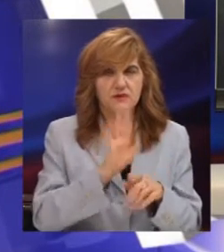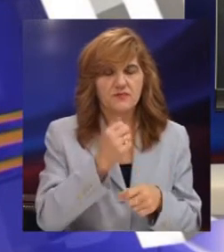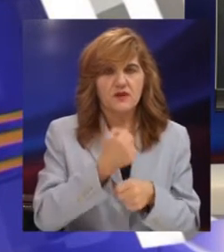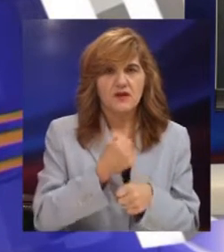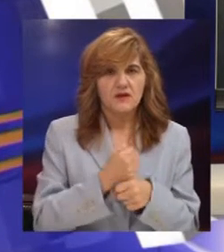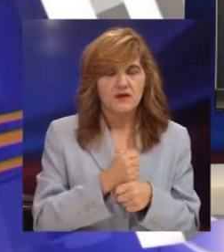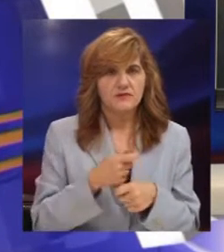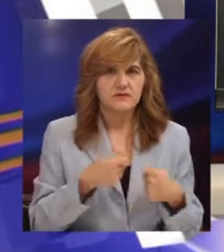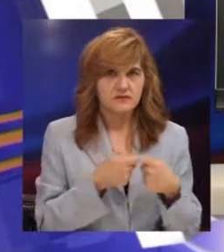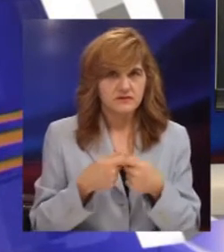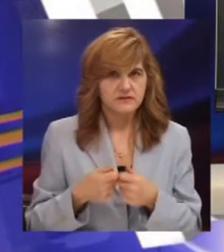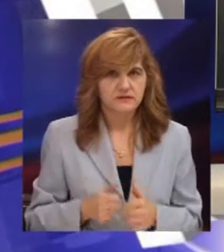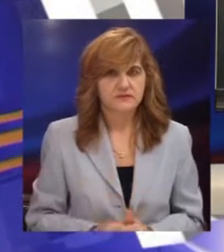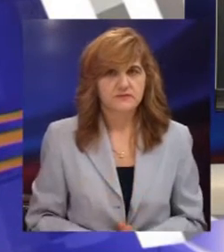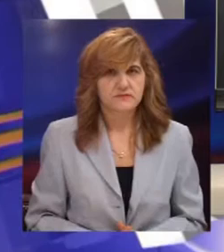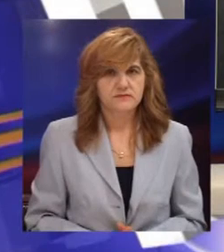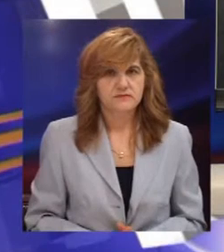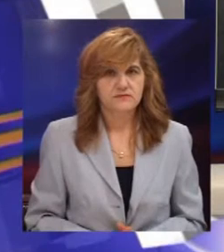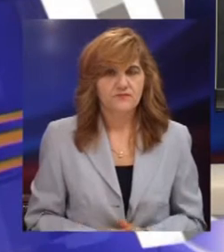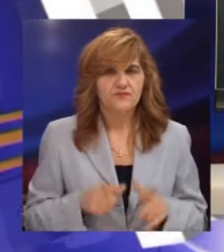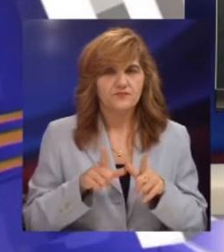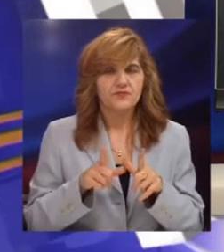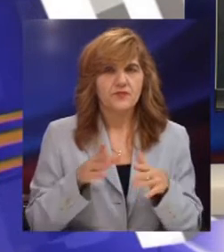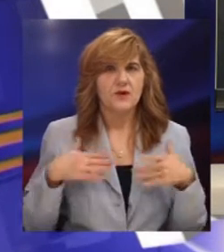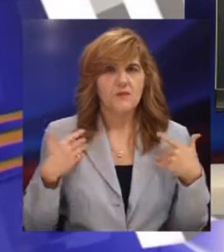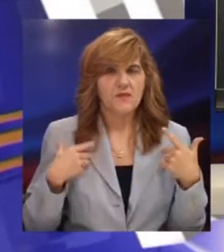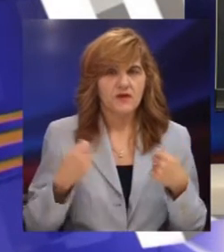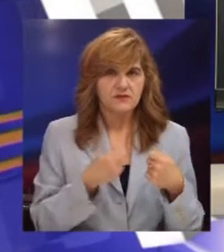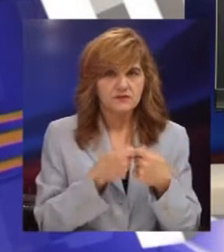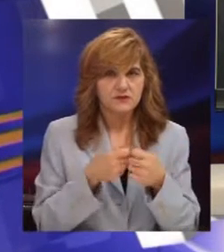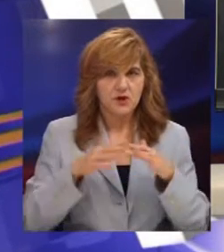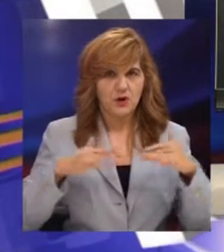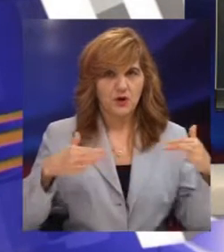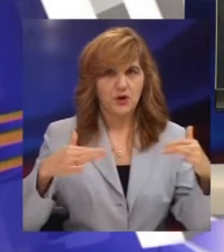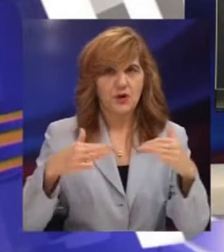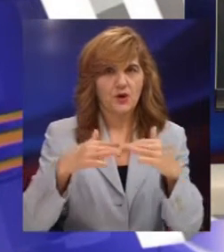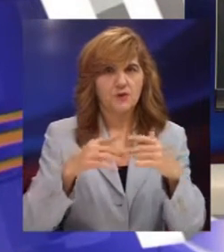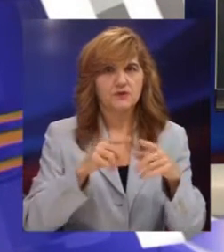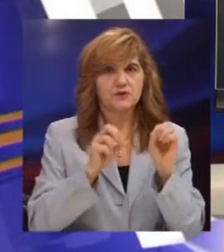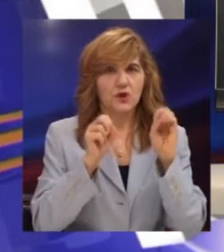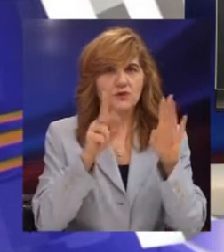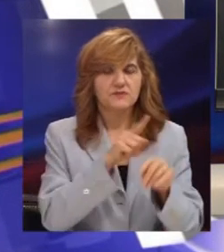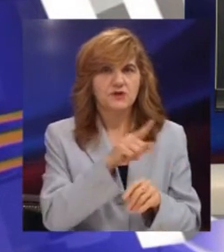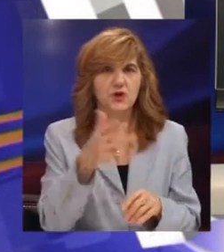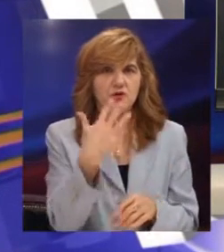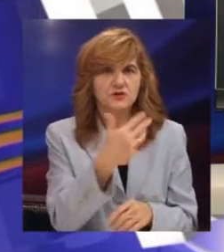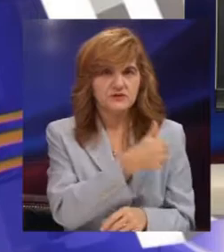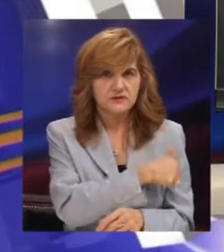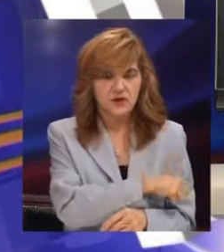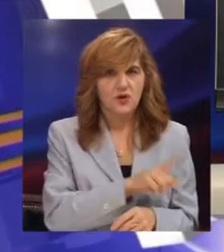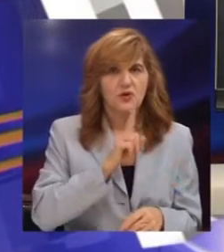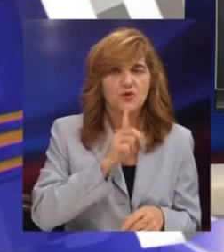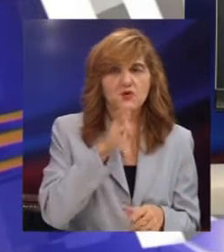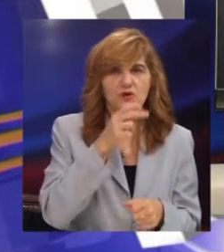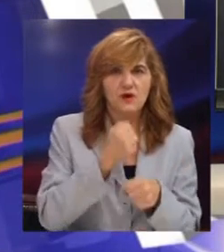i radom ove omladinske organizacije. Komora mladih JCI Subotica okuplja mlade starosti od 18 do 40 godina